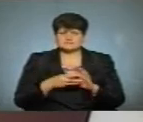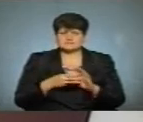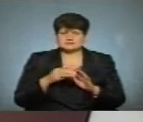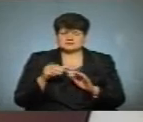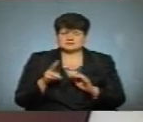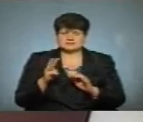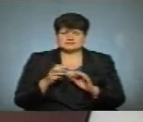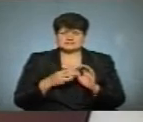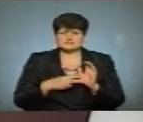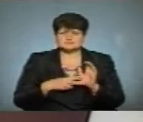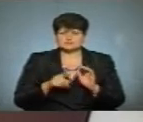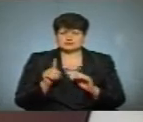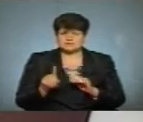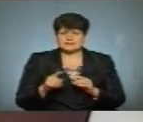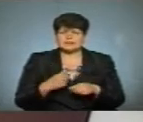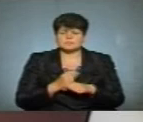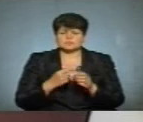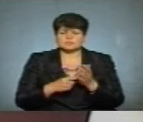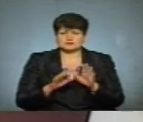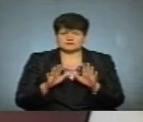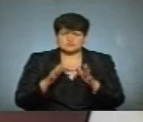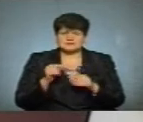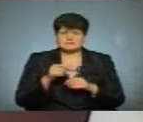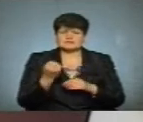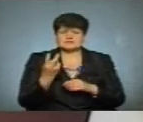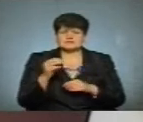28381 лабораторно підтверджений випадок COVID-19. З них